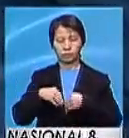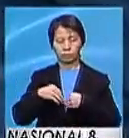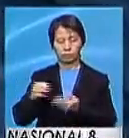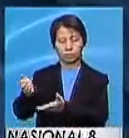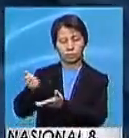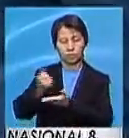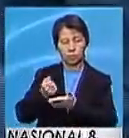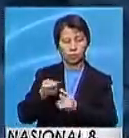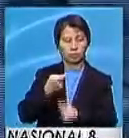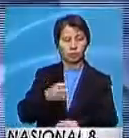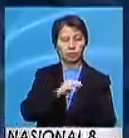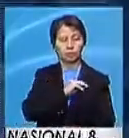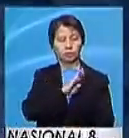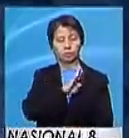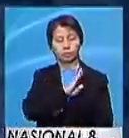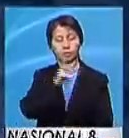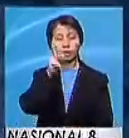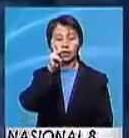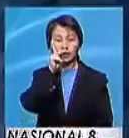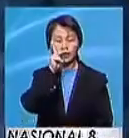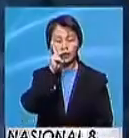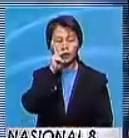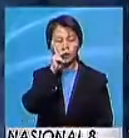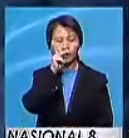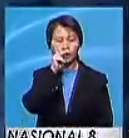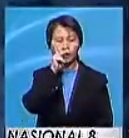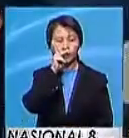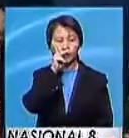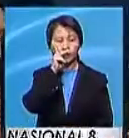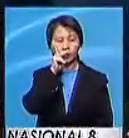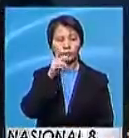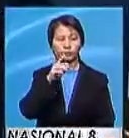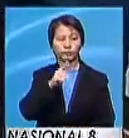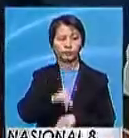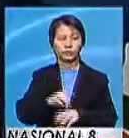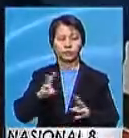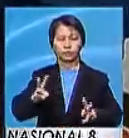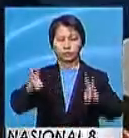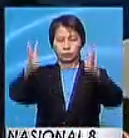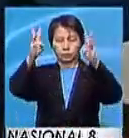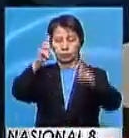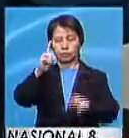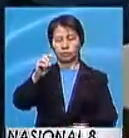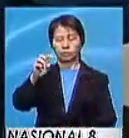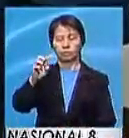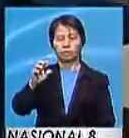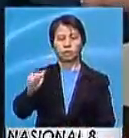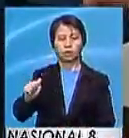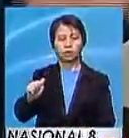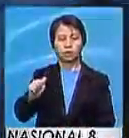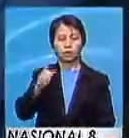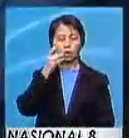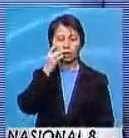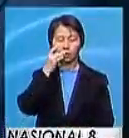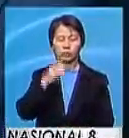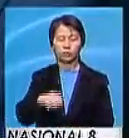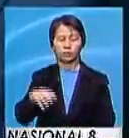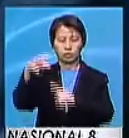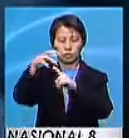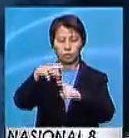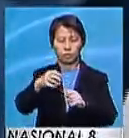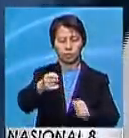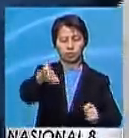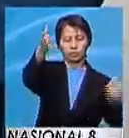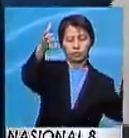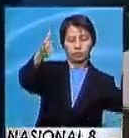sumbangan daripada Menteri Besar Kedah, Datuk Sri Mukhristun Mahathir di Wisma Darul Aman Nalustar. Selain kejohanan squash